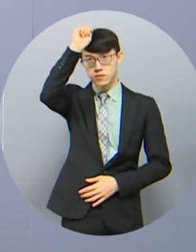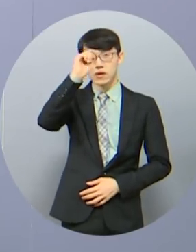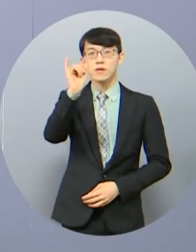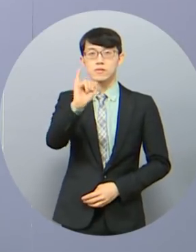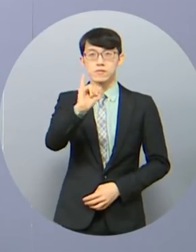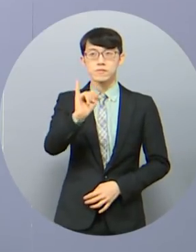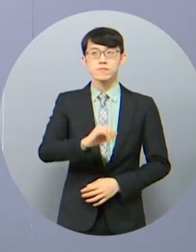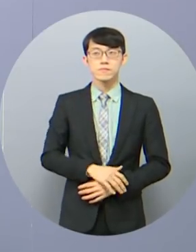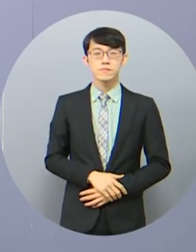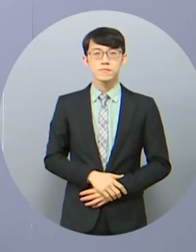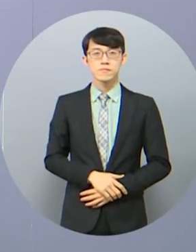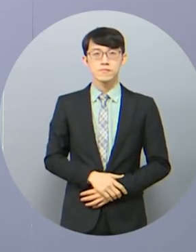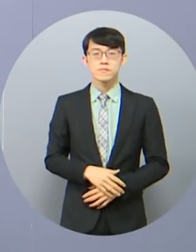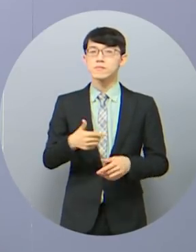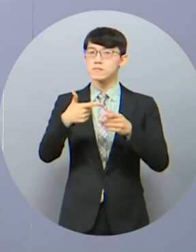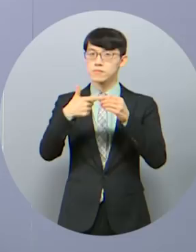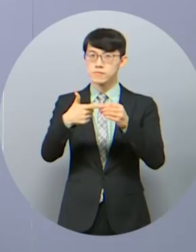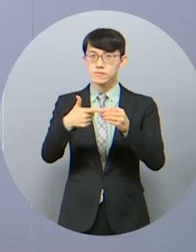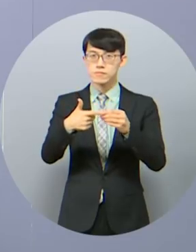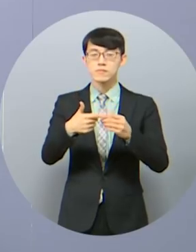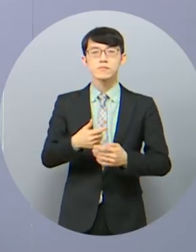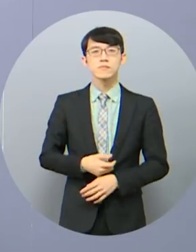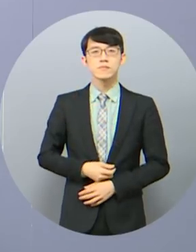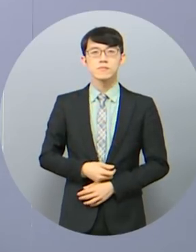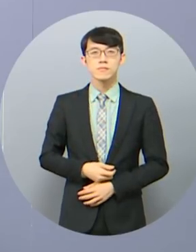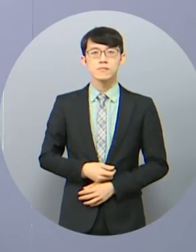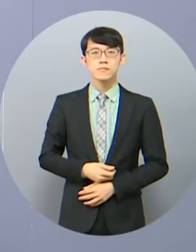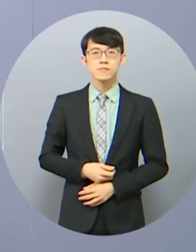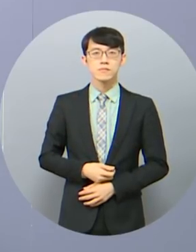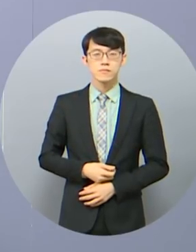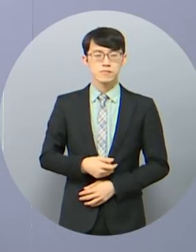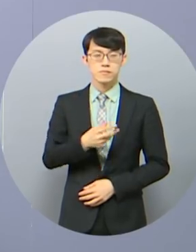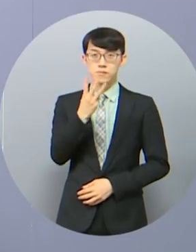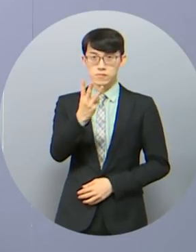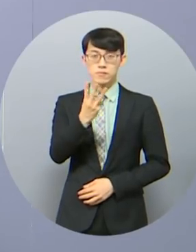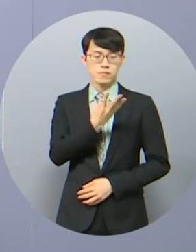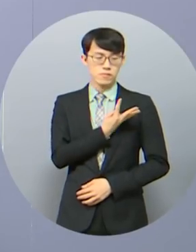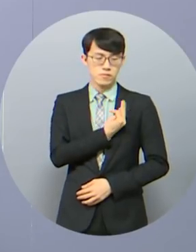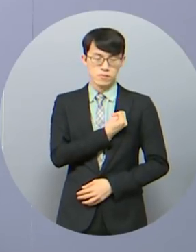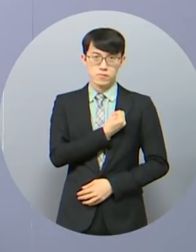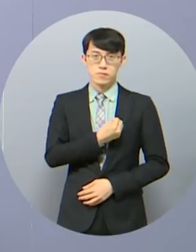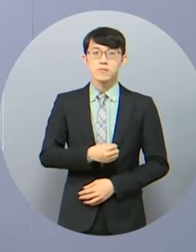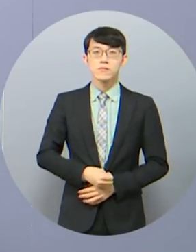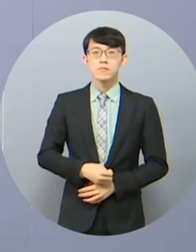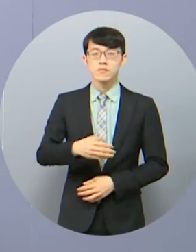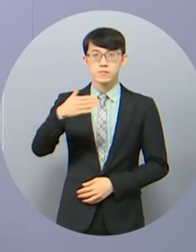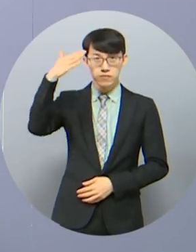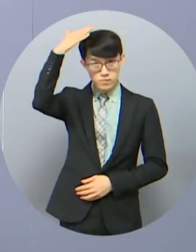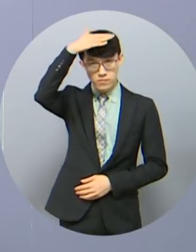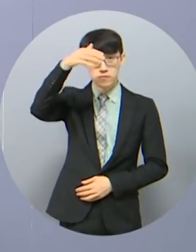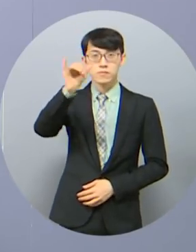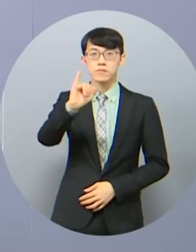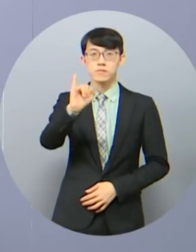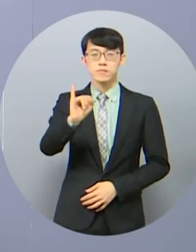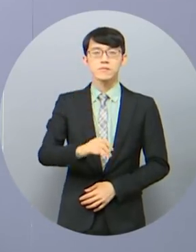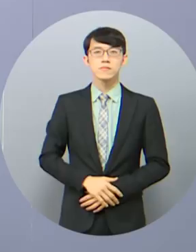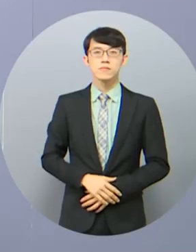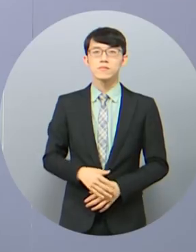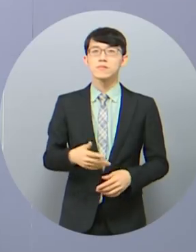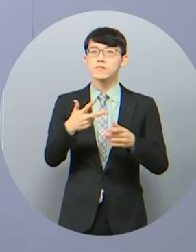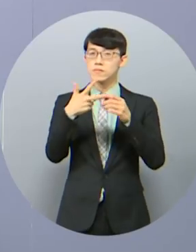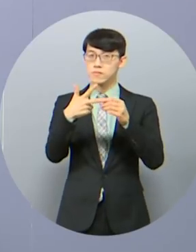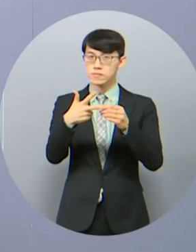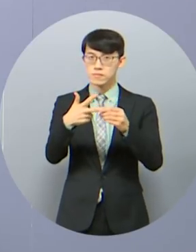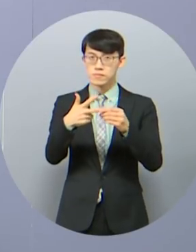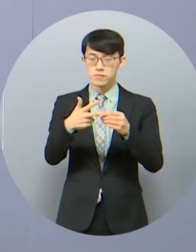士，第六位是登记第三号候选人郑宇恩女士，第七位